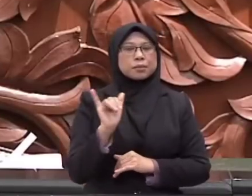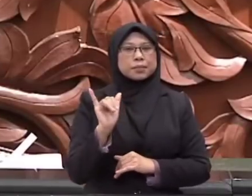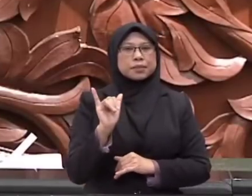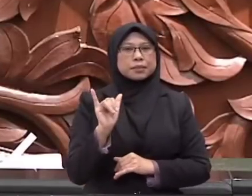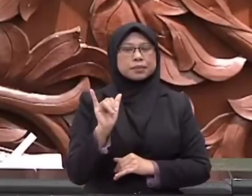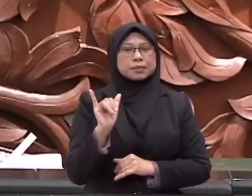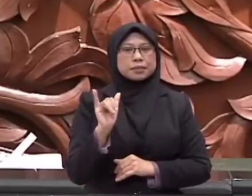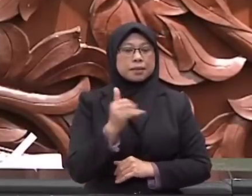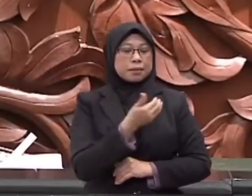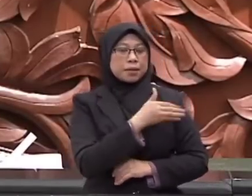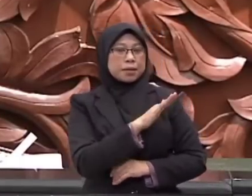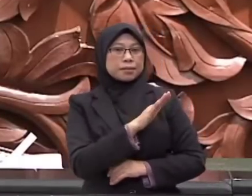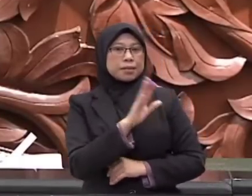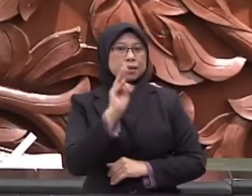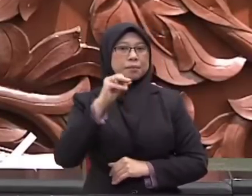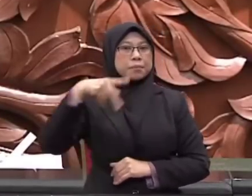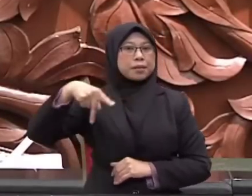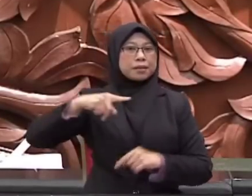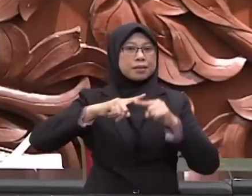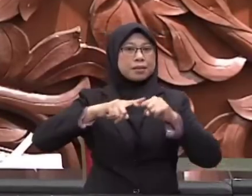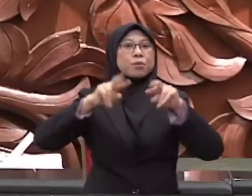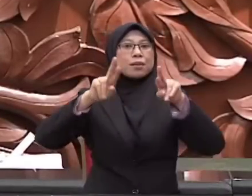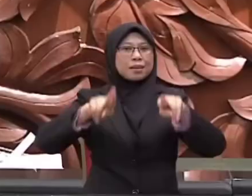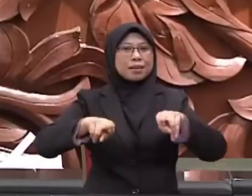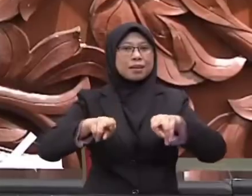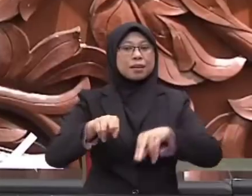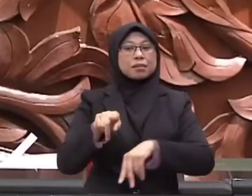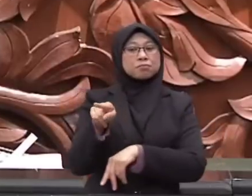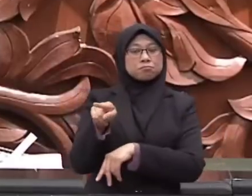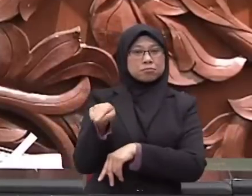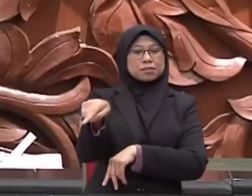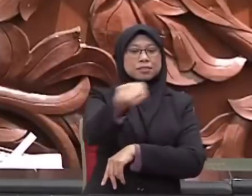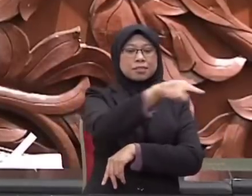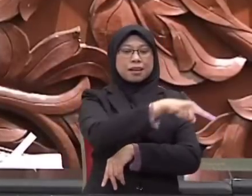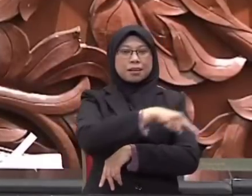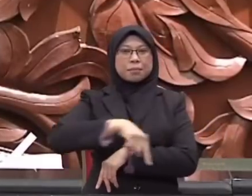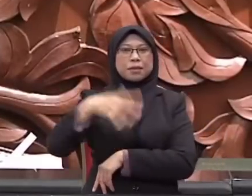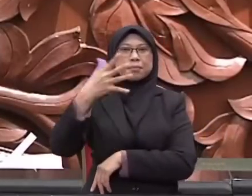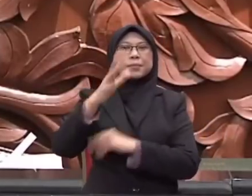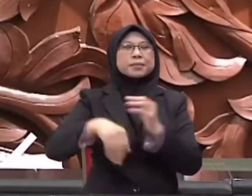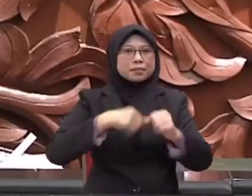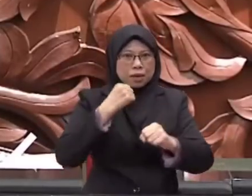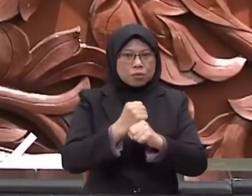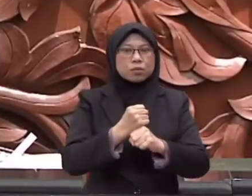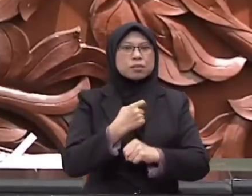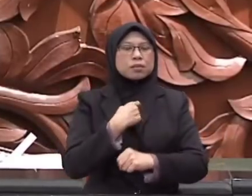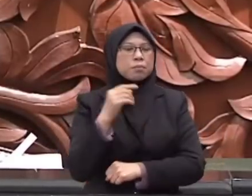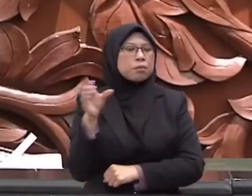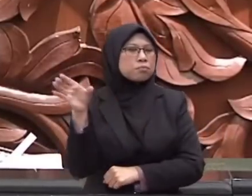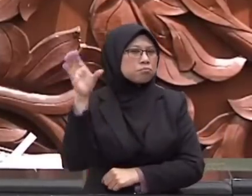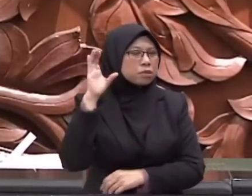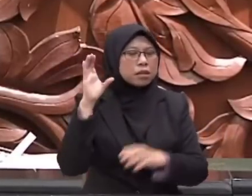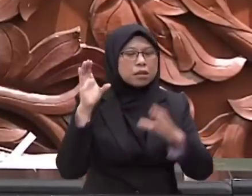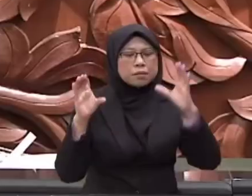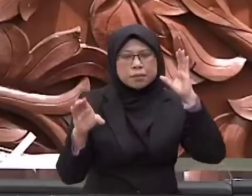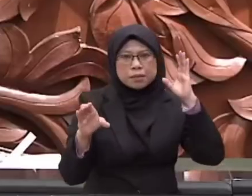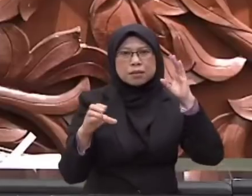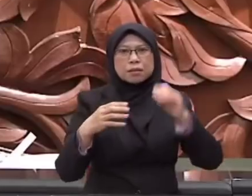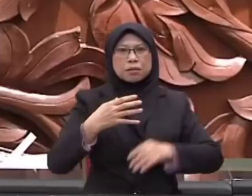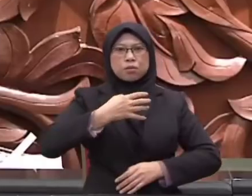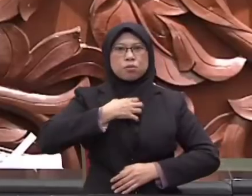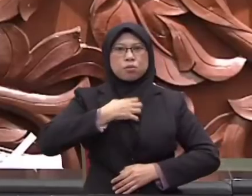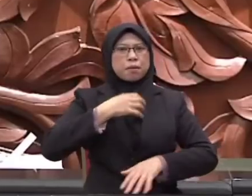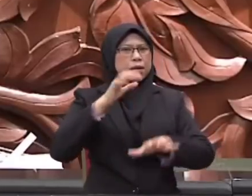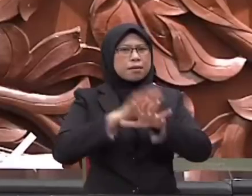bekas ahli Dewan Rakyat, duduk sana 15 tahun. Saya juga mendengar keluhan